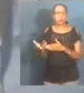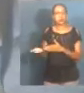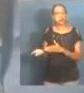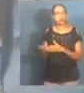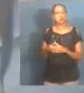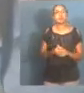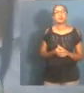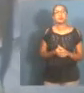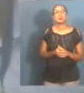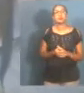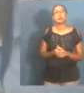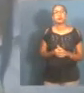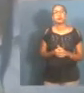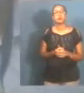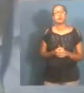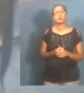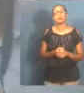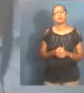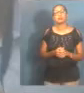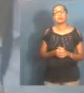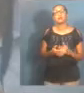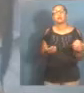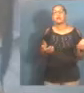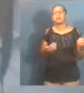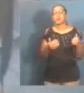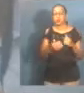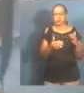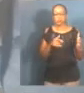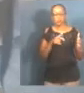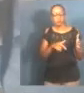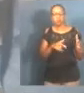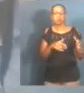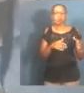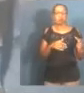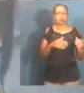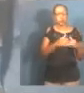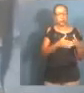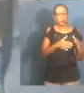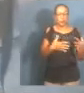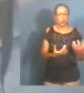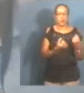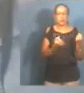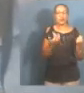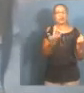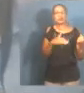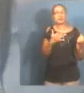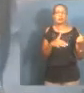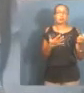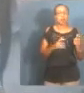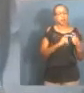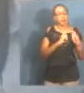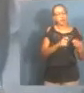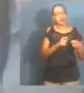Il y en a qui sont dans des domaines de compétences déjà transférés aux élus martiniquais.